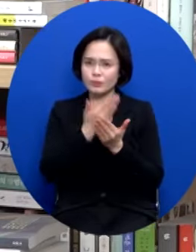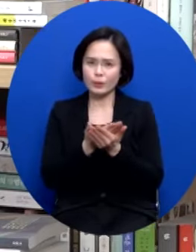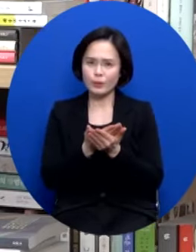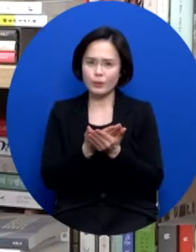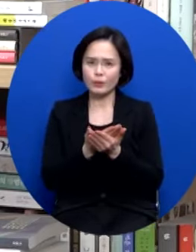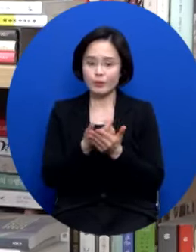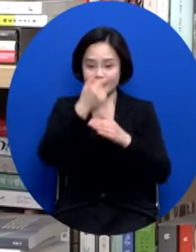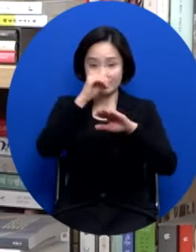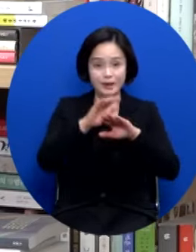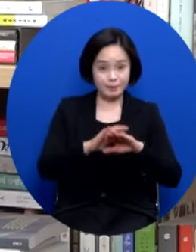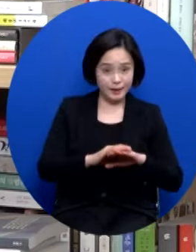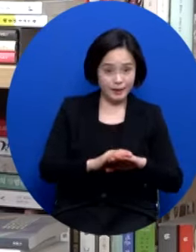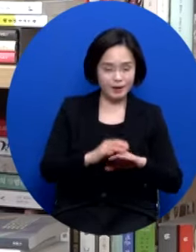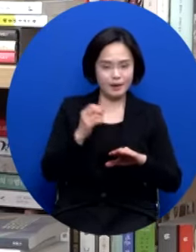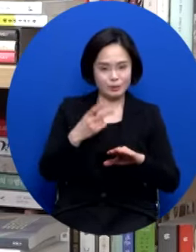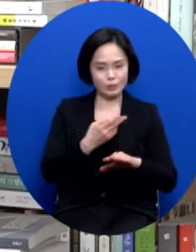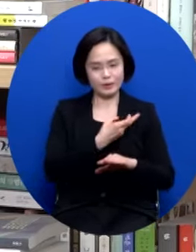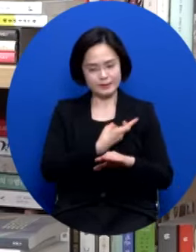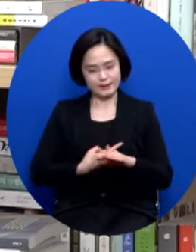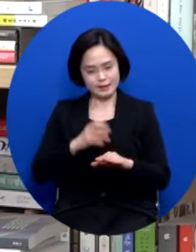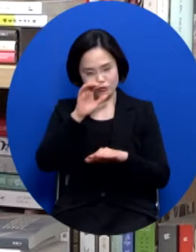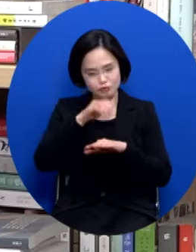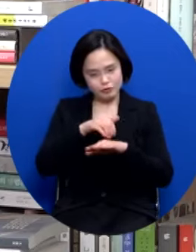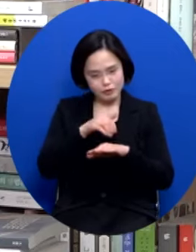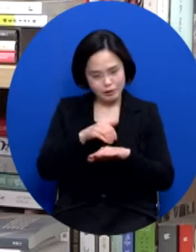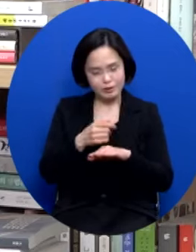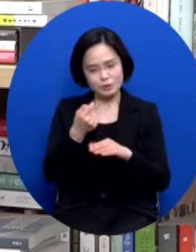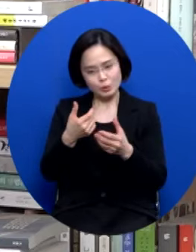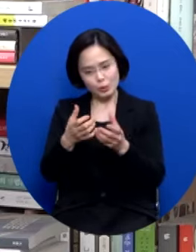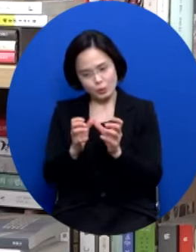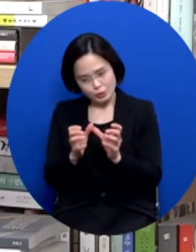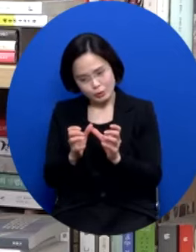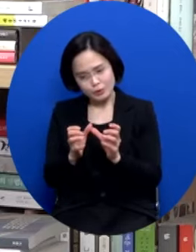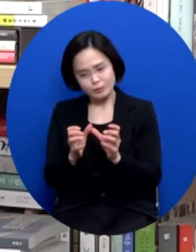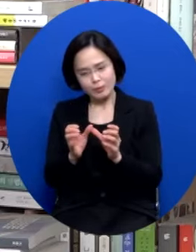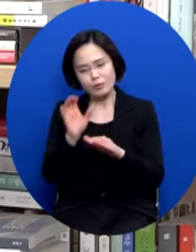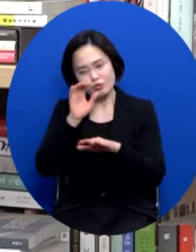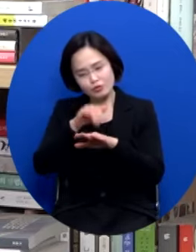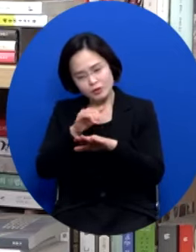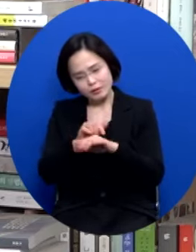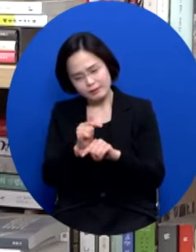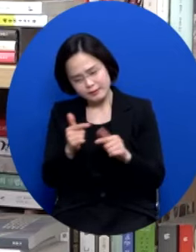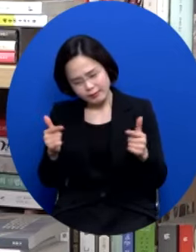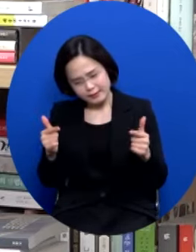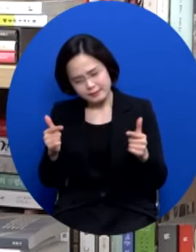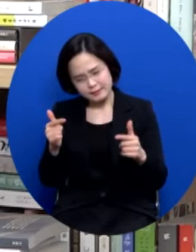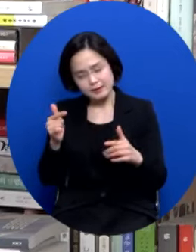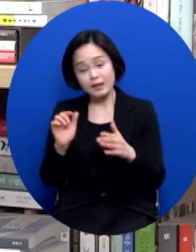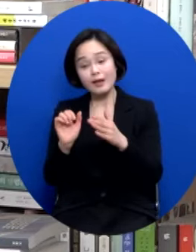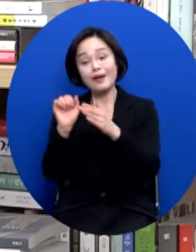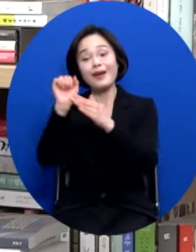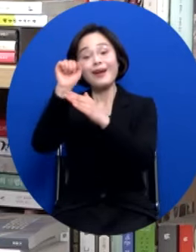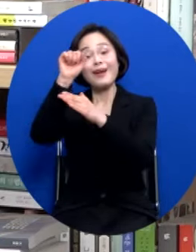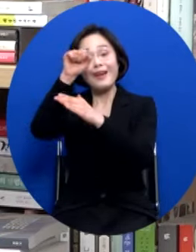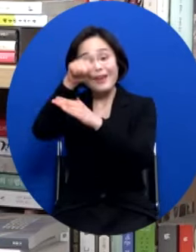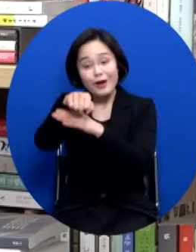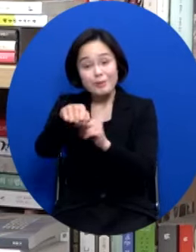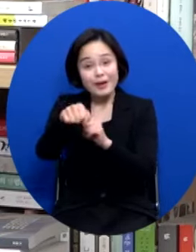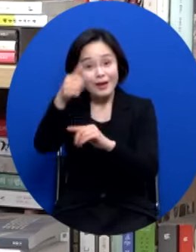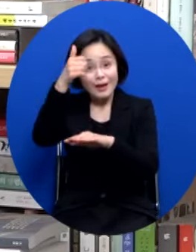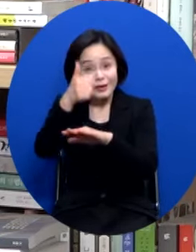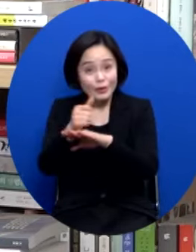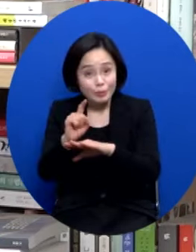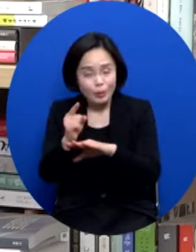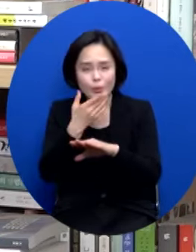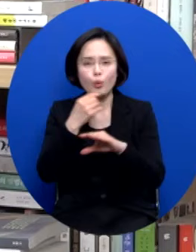훈련하고 소그룹하고 또 목회 훈련하고 이런 모든 것들을 통해서 결국 나오는 열매는 이제 복음 증거하고 선교하고